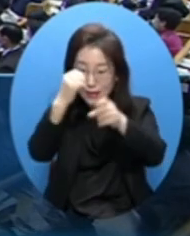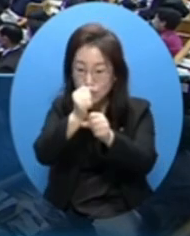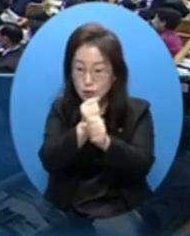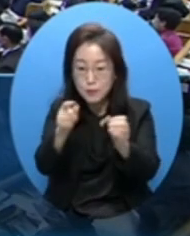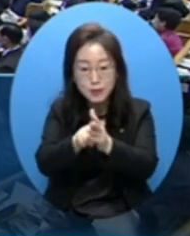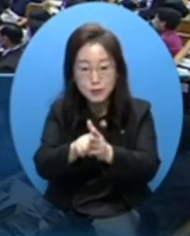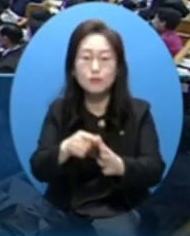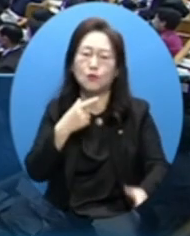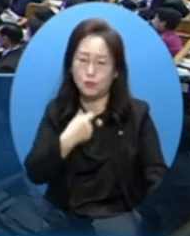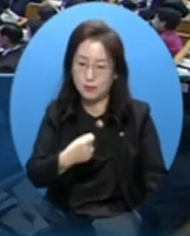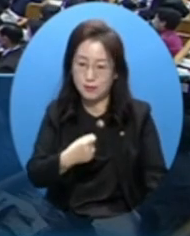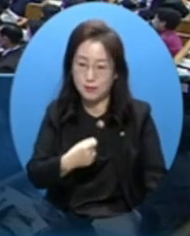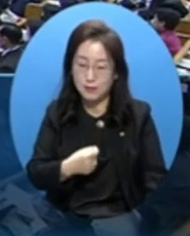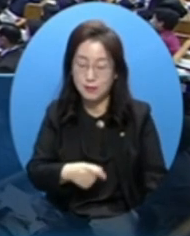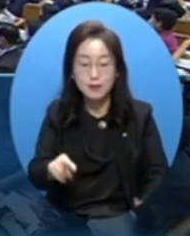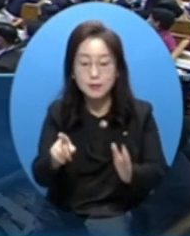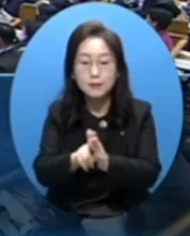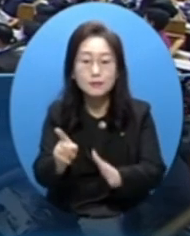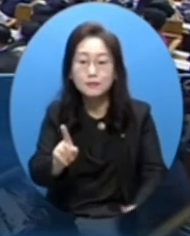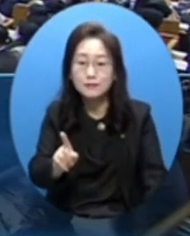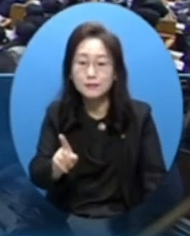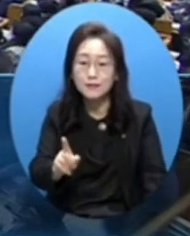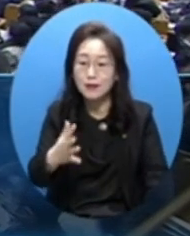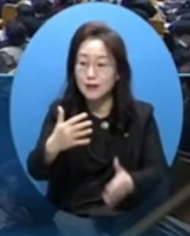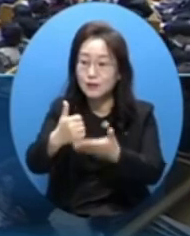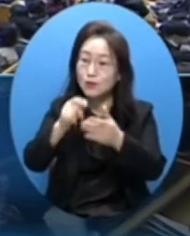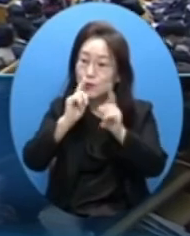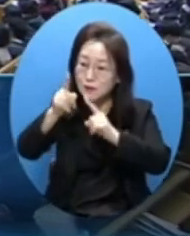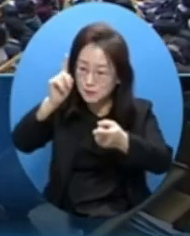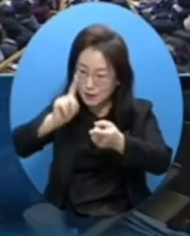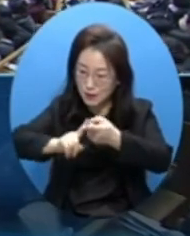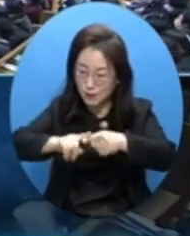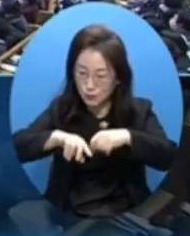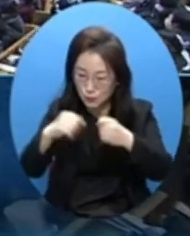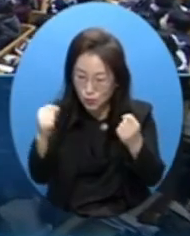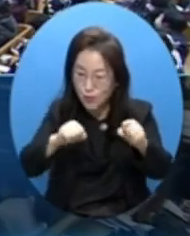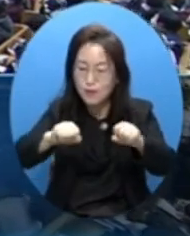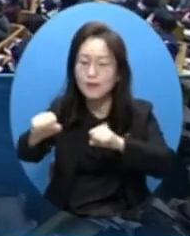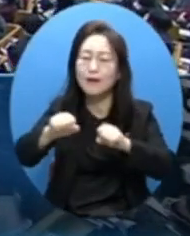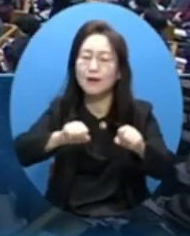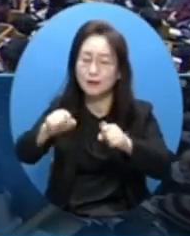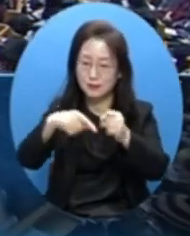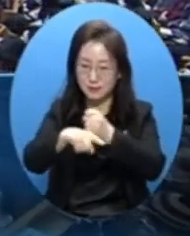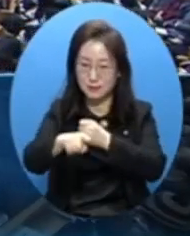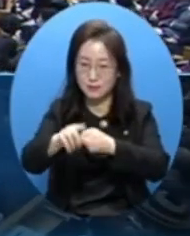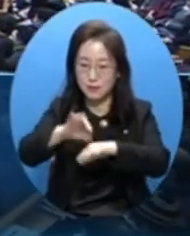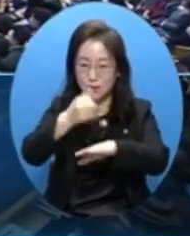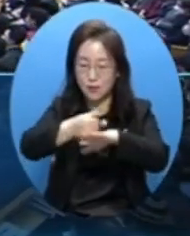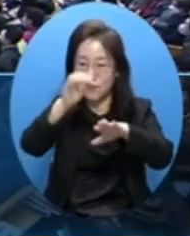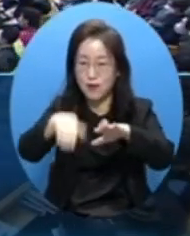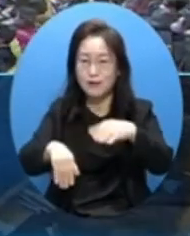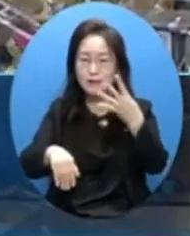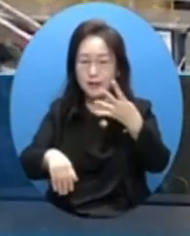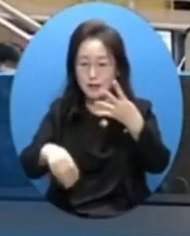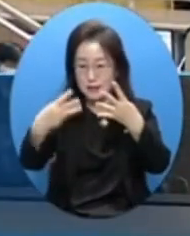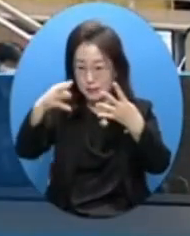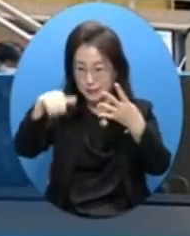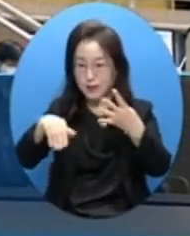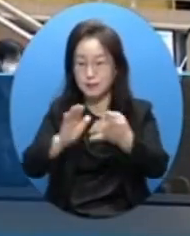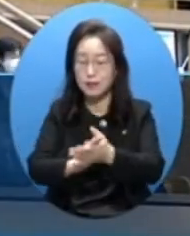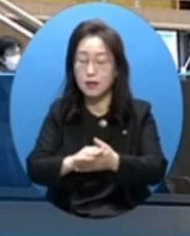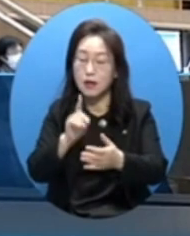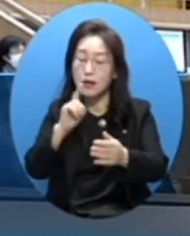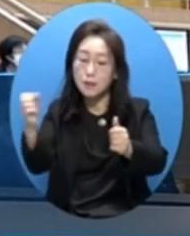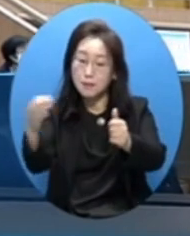그 믿음은 주의 말씀에 순종하여 행하는 믿음입니다. 열왕기하 4장 3절 4절을 말씀합니다. 이르되